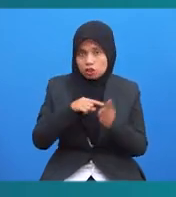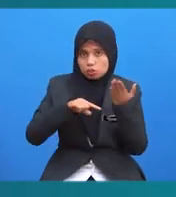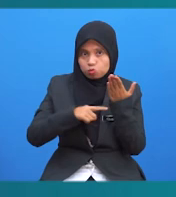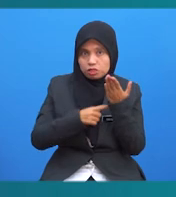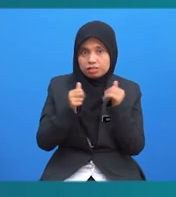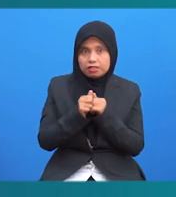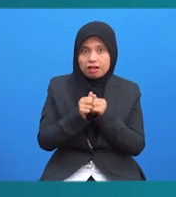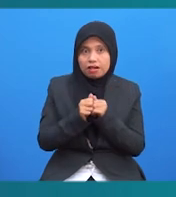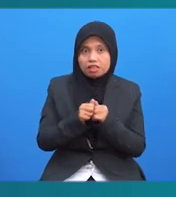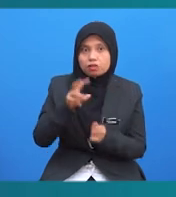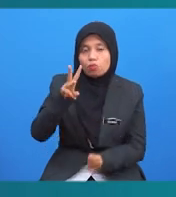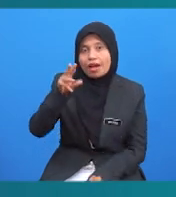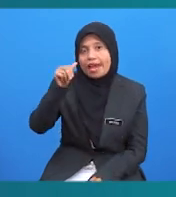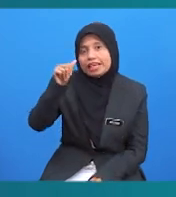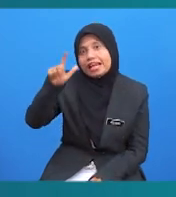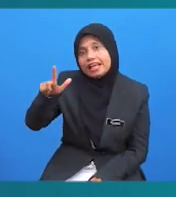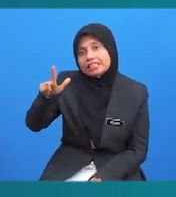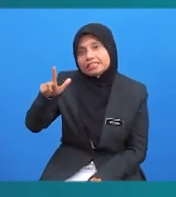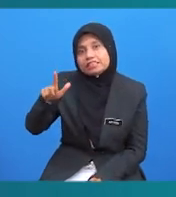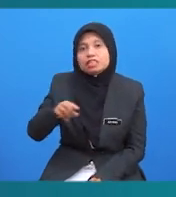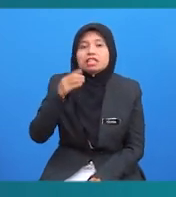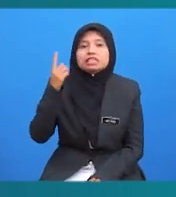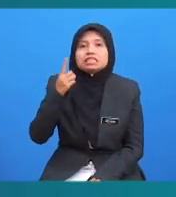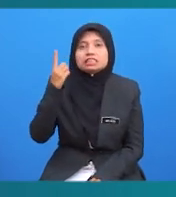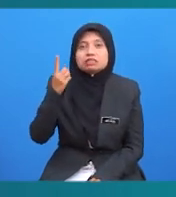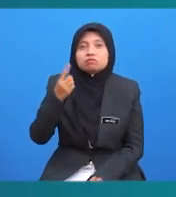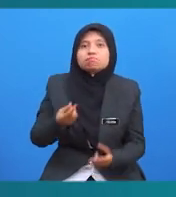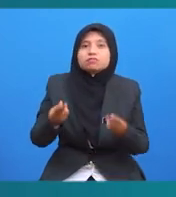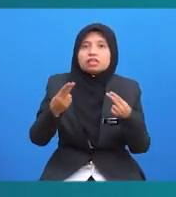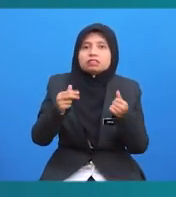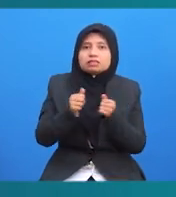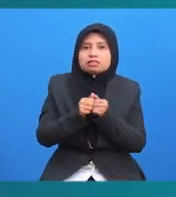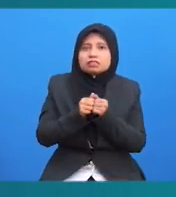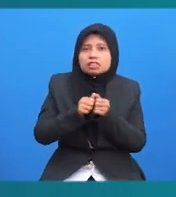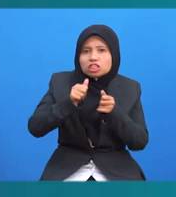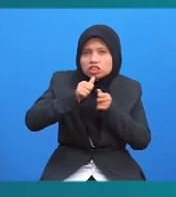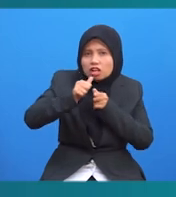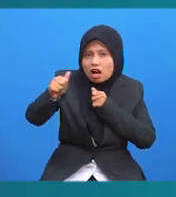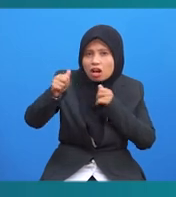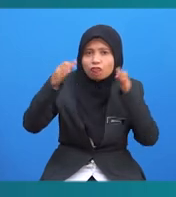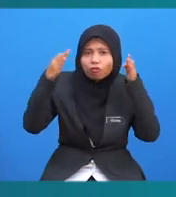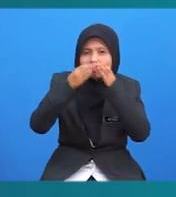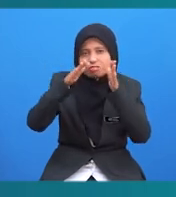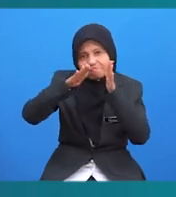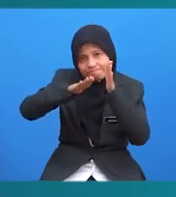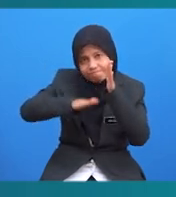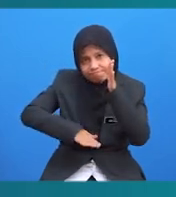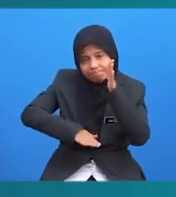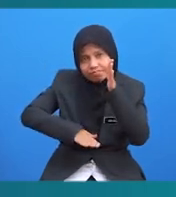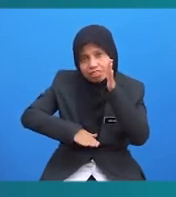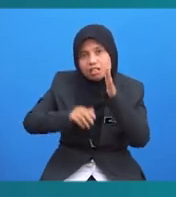lensa wide. Selalunya lensa wide hadir dengan nilai jarak fokal yang rendah